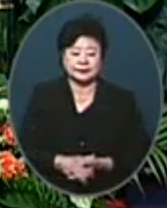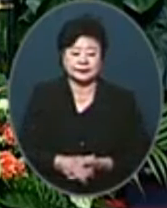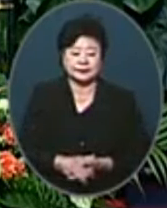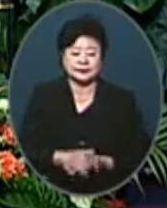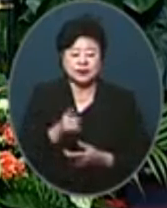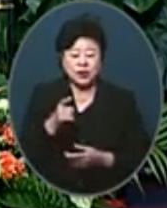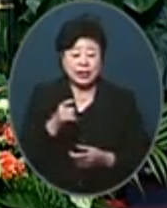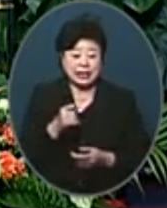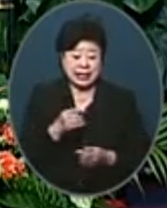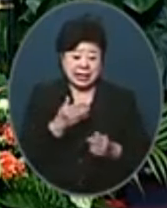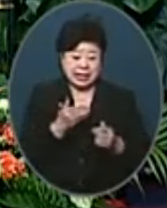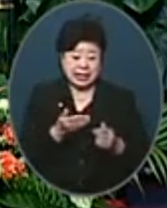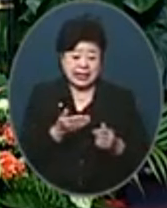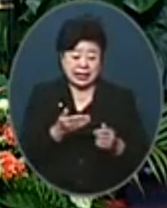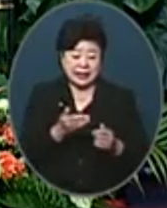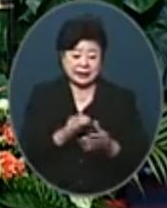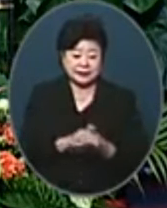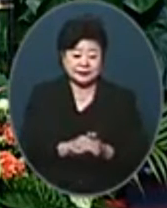너희에게는